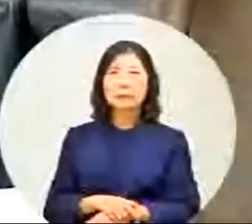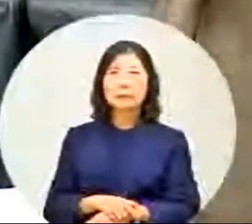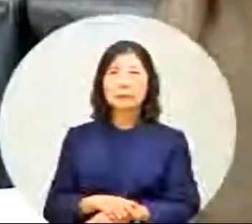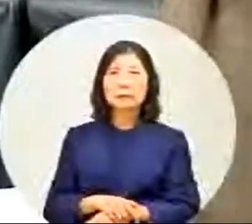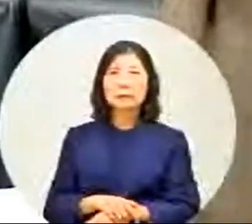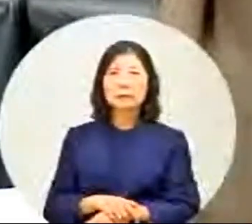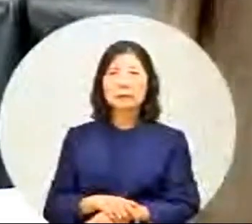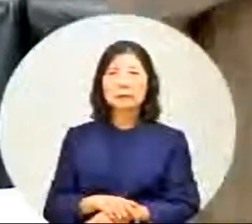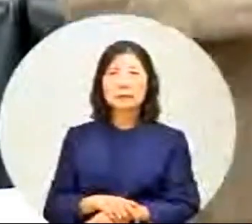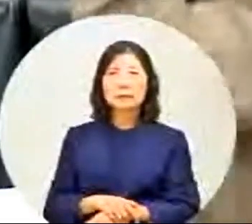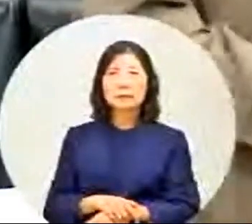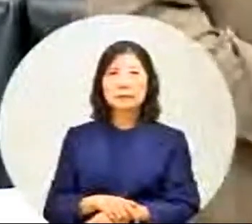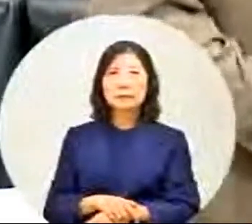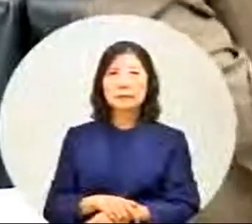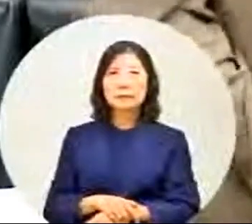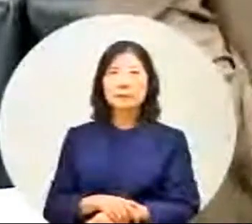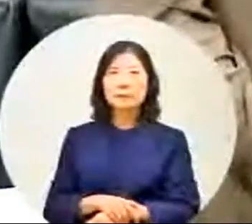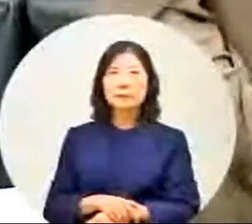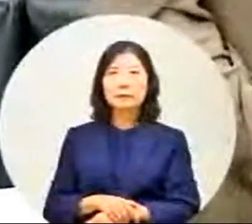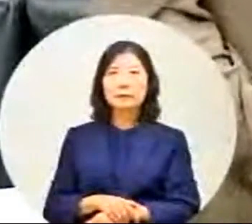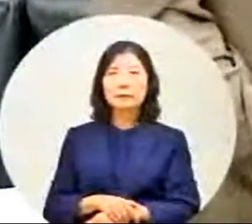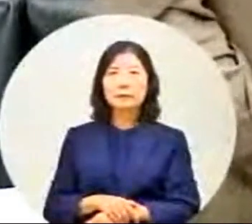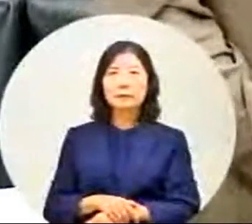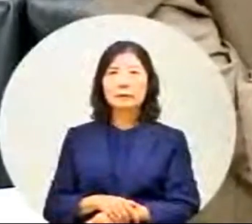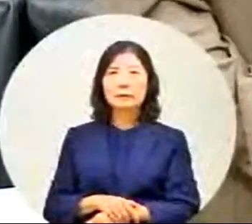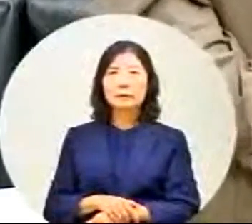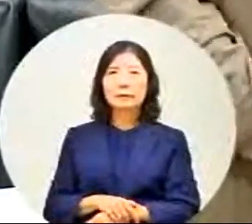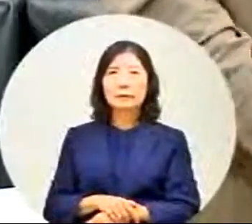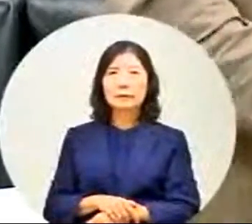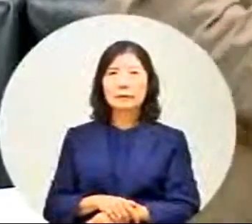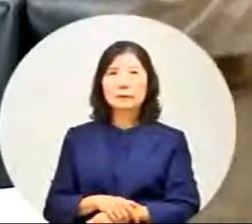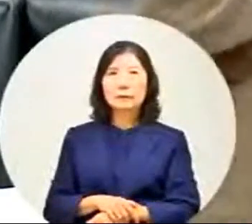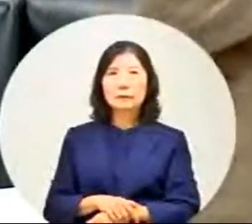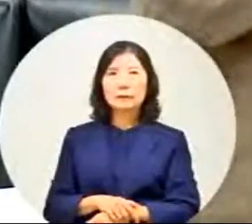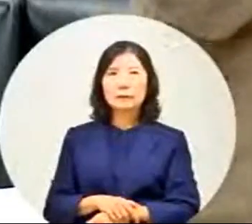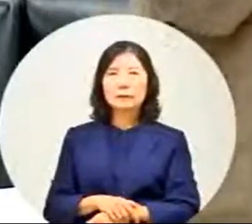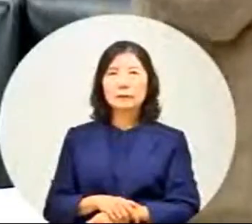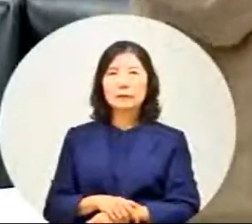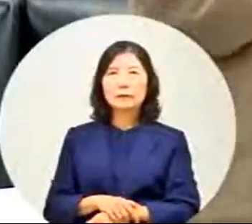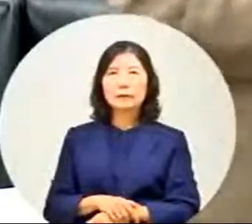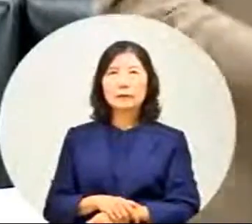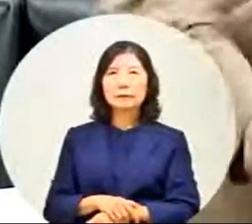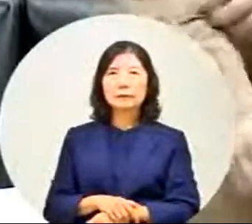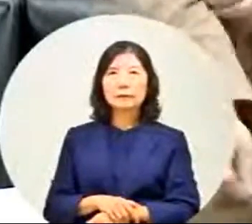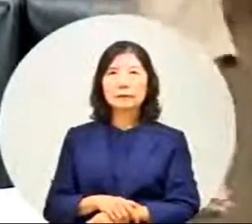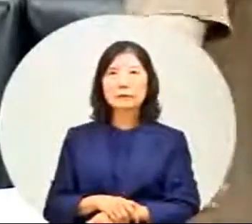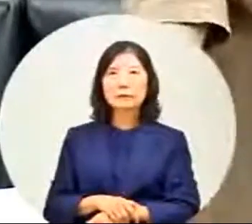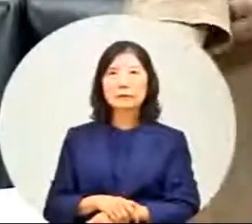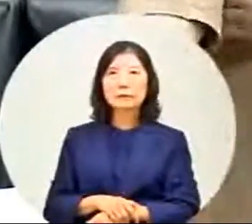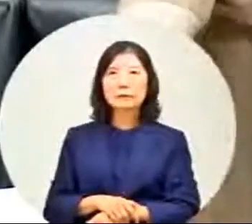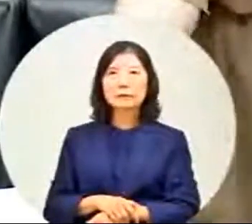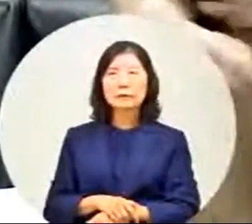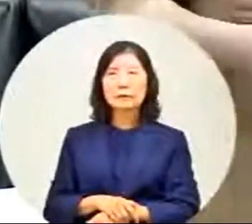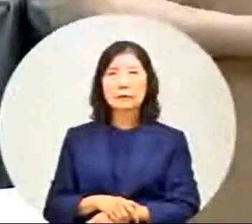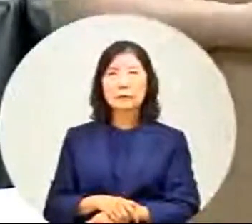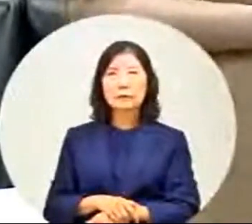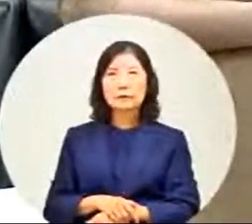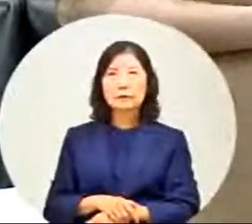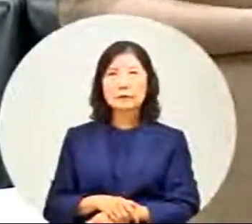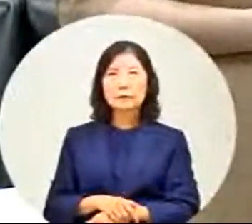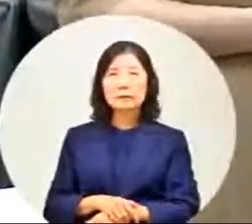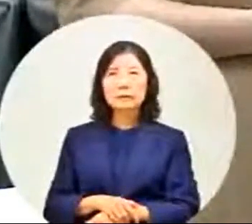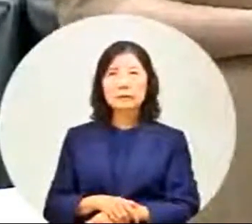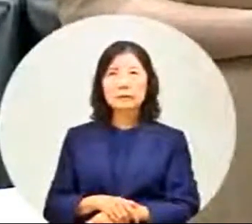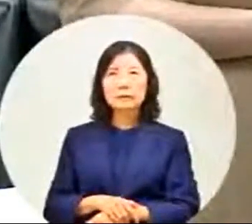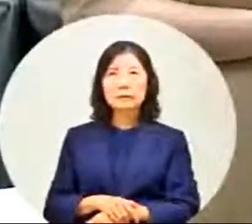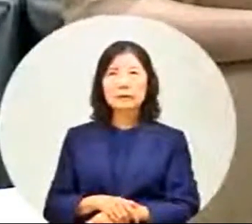底高雄的债务是怎么累积的？还有现在高雄要应付的利息是多少？还有你当初欠这么多钱的时候，你当时的还